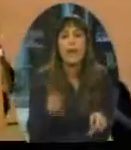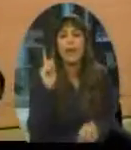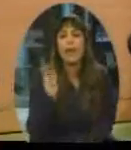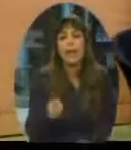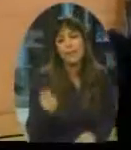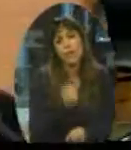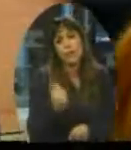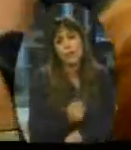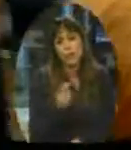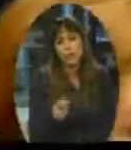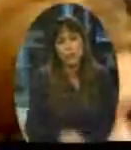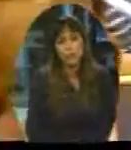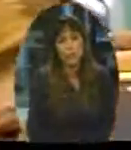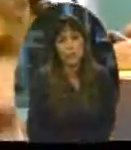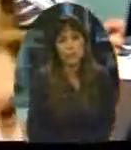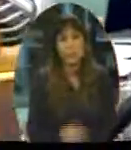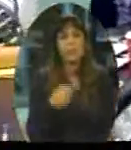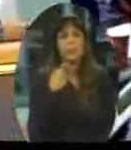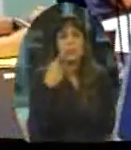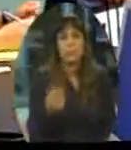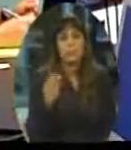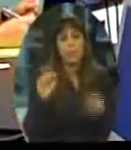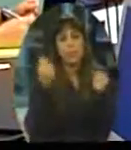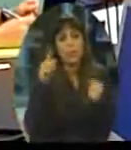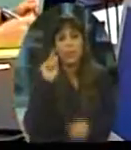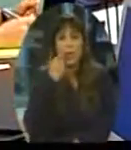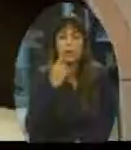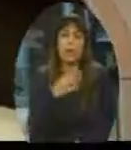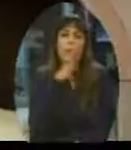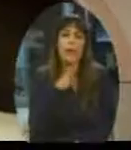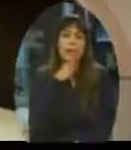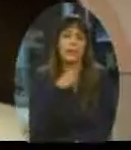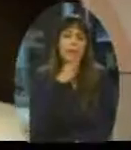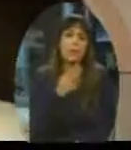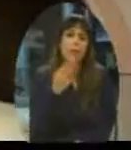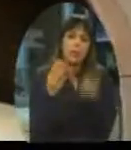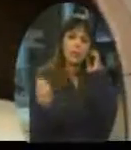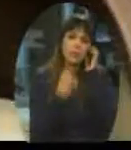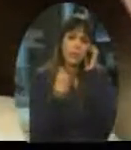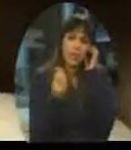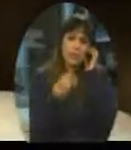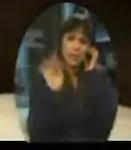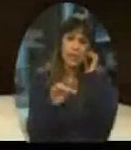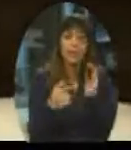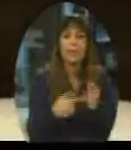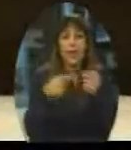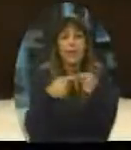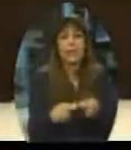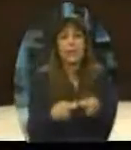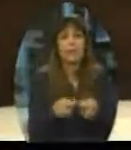בפועל. לטענת יוזמי הקוד, יש בעתיות בלהפעיל סנקציות, כיוון שחבר הכנסת מכהן בכמה וכמה